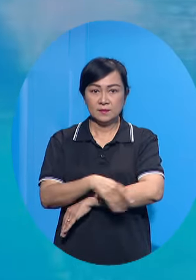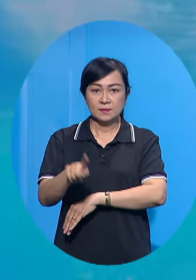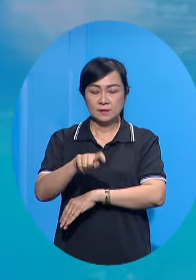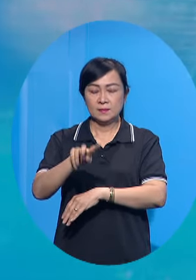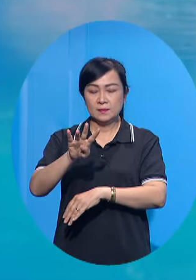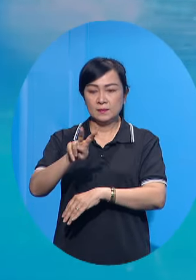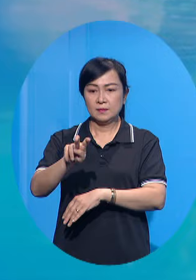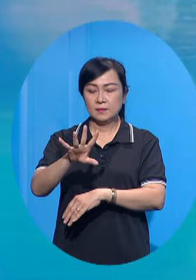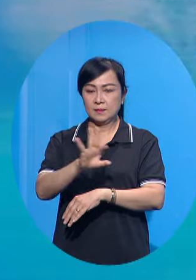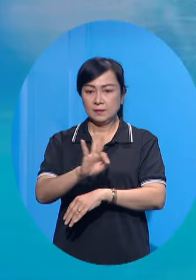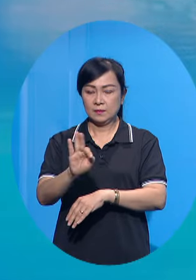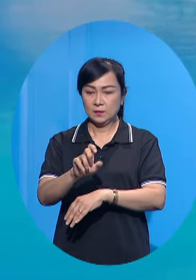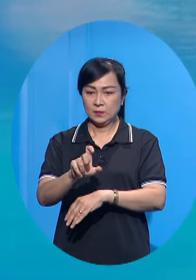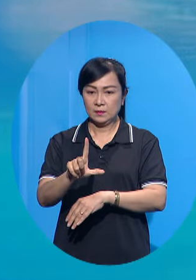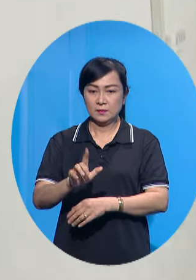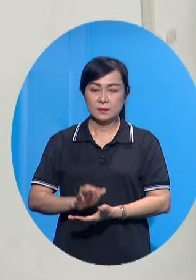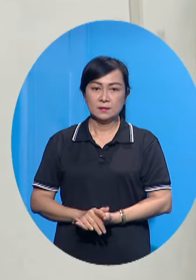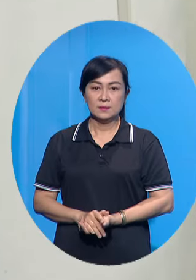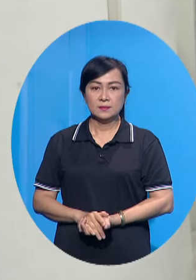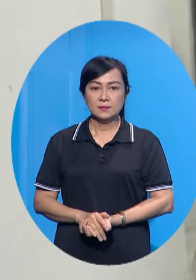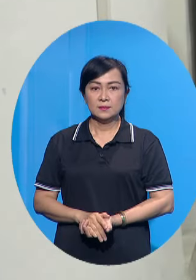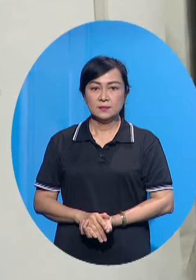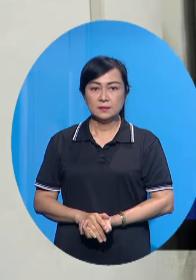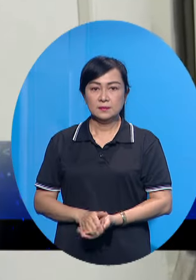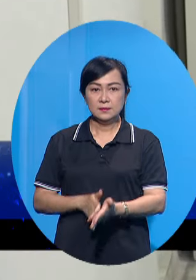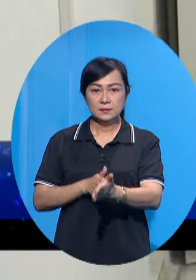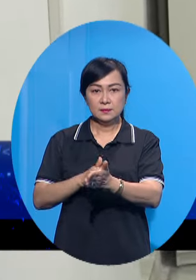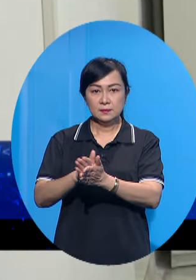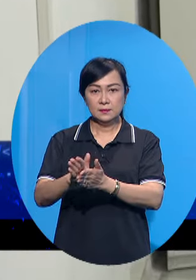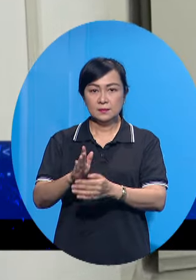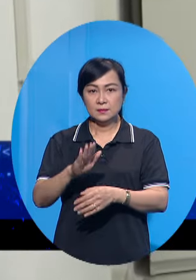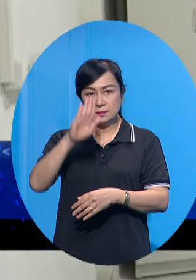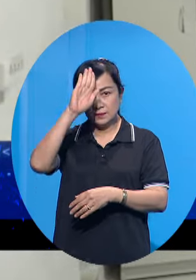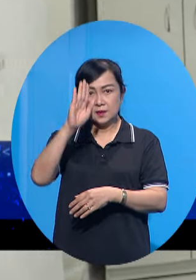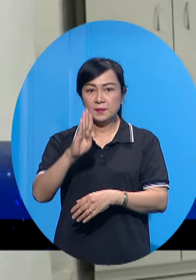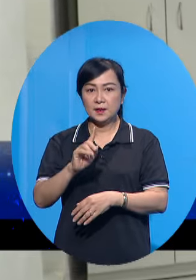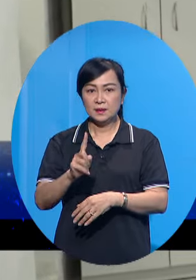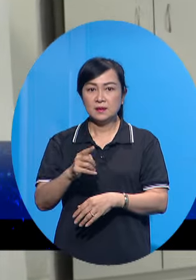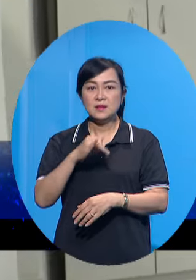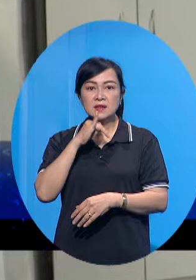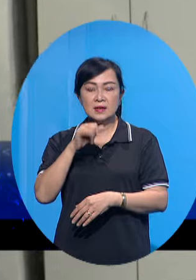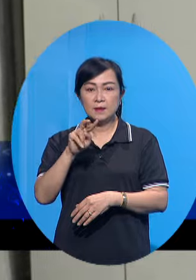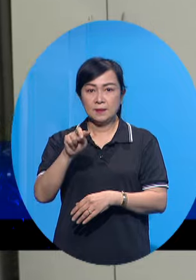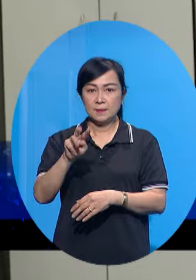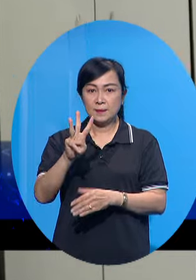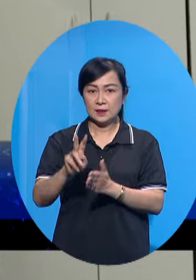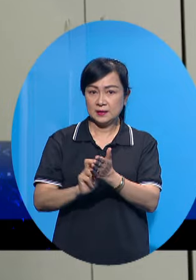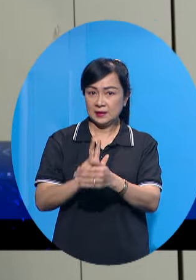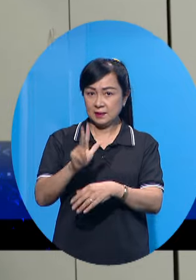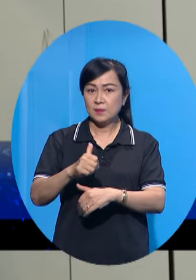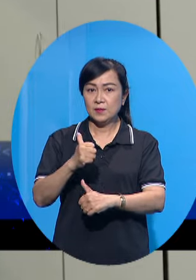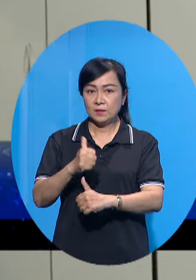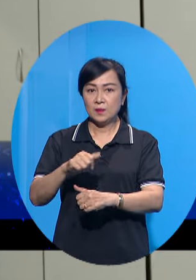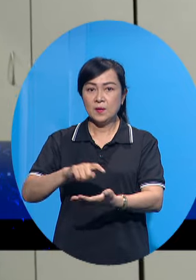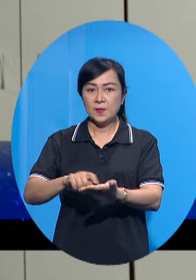giá 125 triệu đô la theo tuyên bố của tổng thống Joe biden hôm Thứ Sáu 23 tháng thm Chính phủ